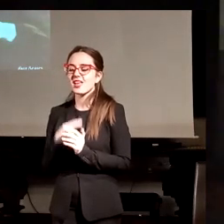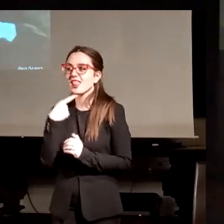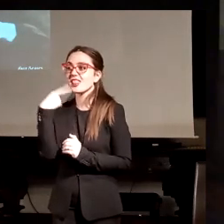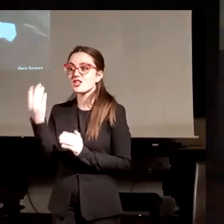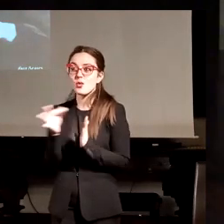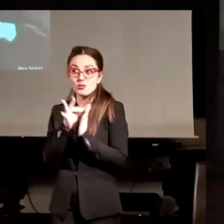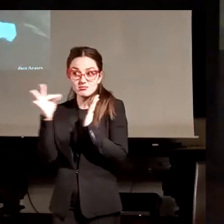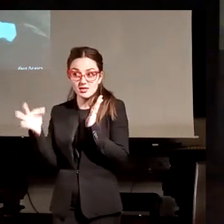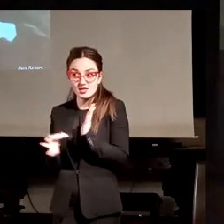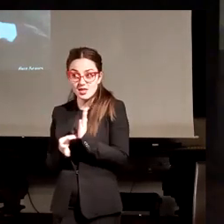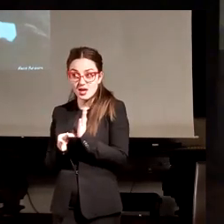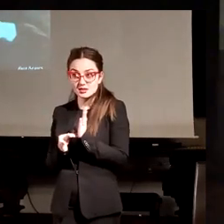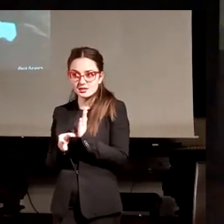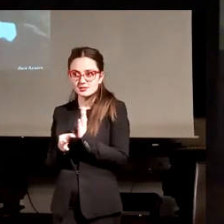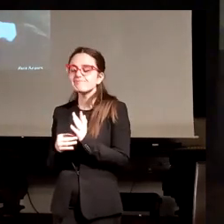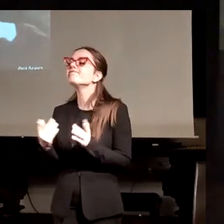vediamo qualche da